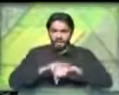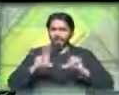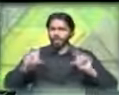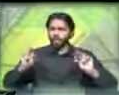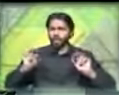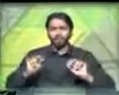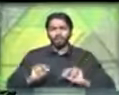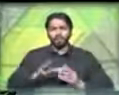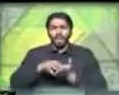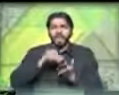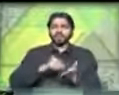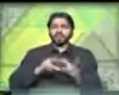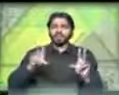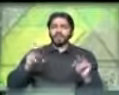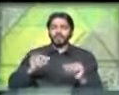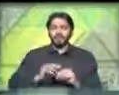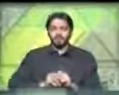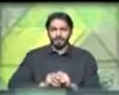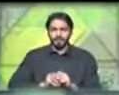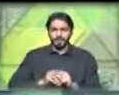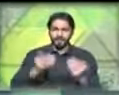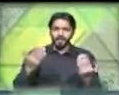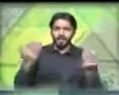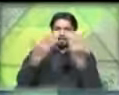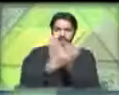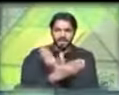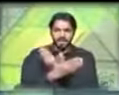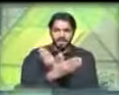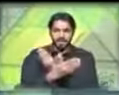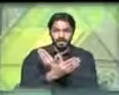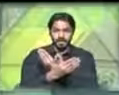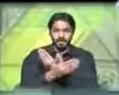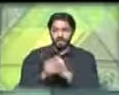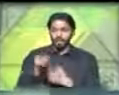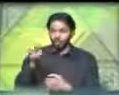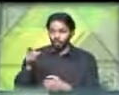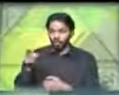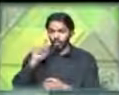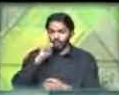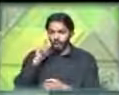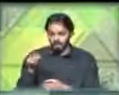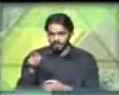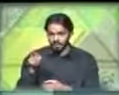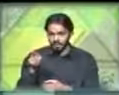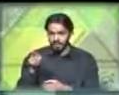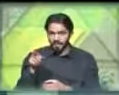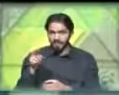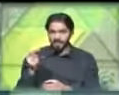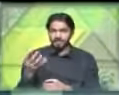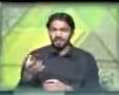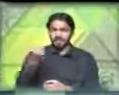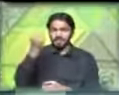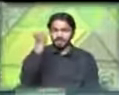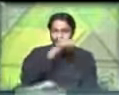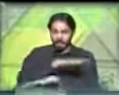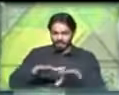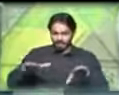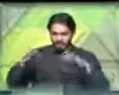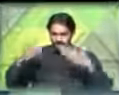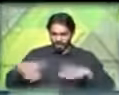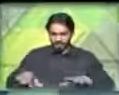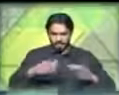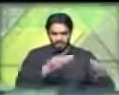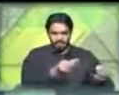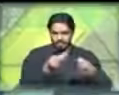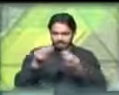ويأخذ صاحب الغنم البستان ليعيد زراعته، تمام، وإعادته كما يهيئه كما كان. ثم